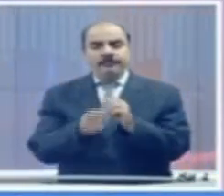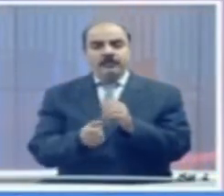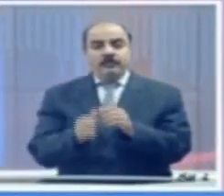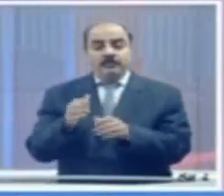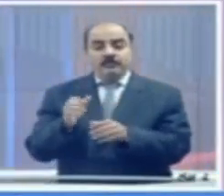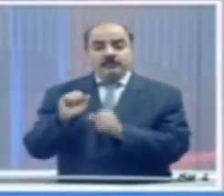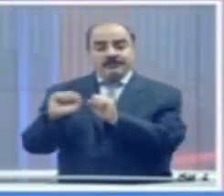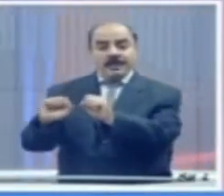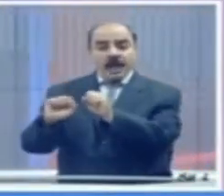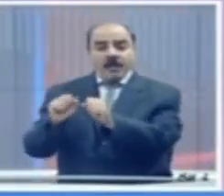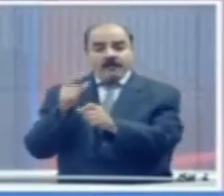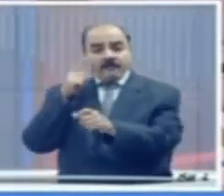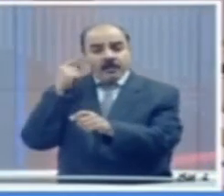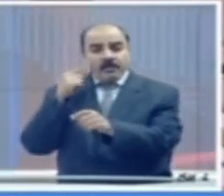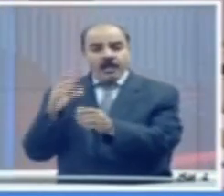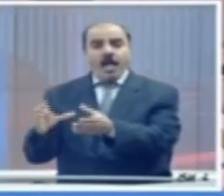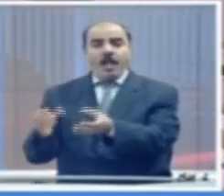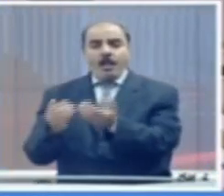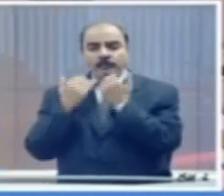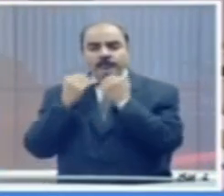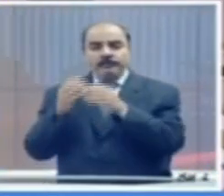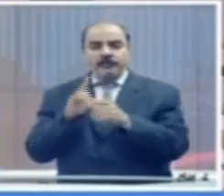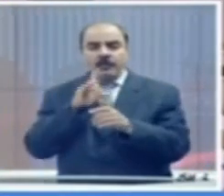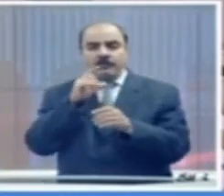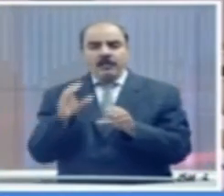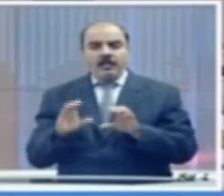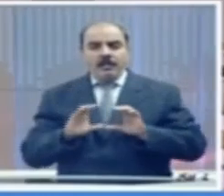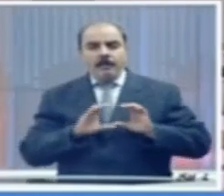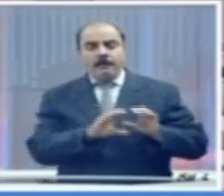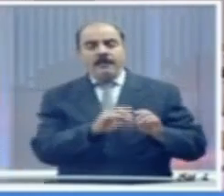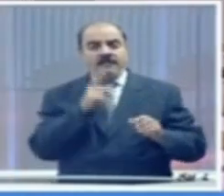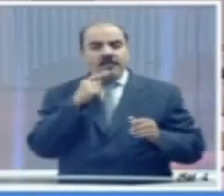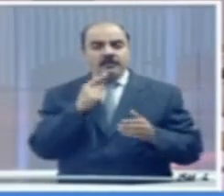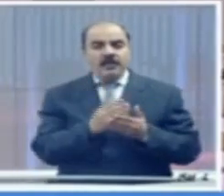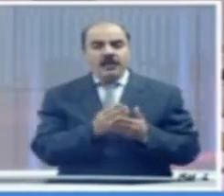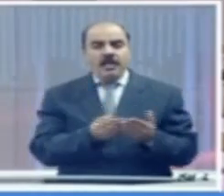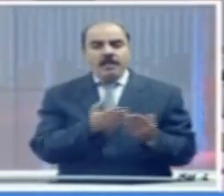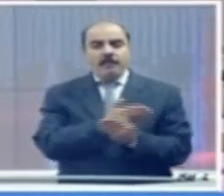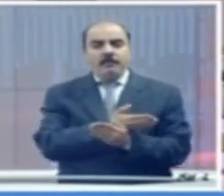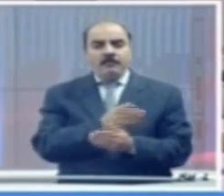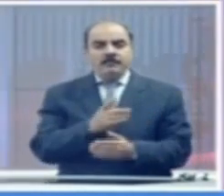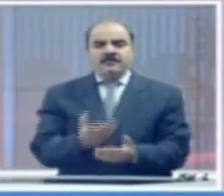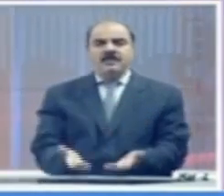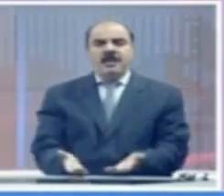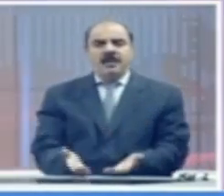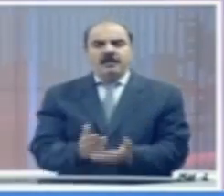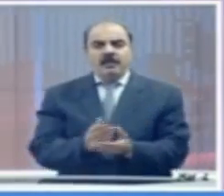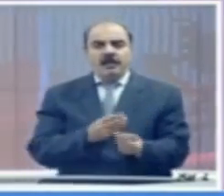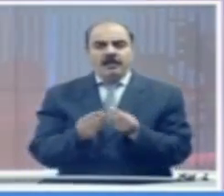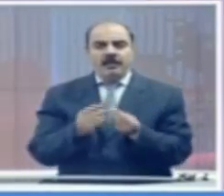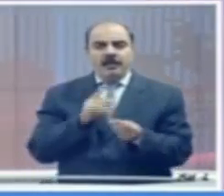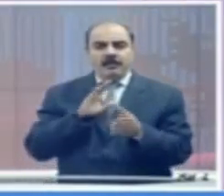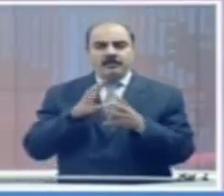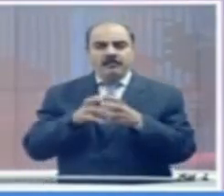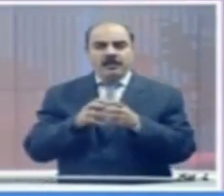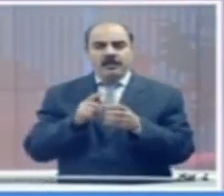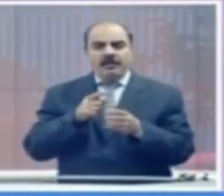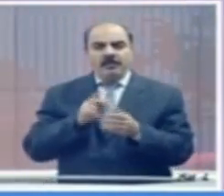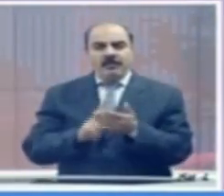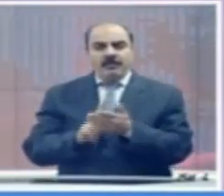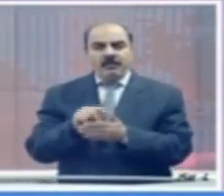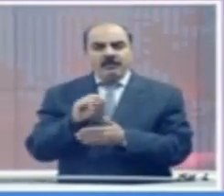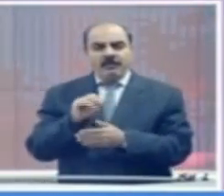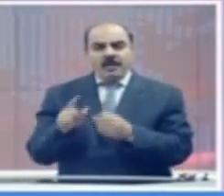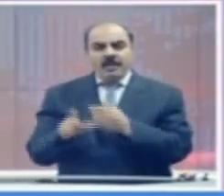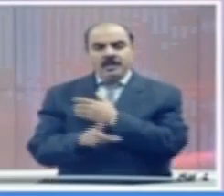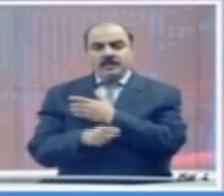تشكل المستحقات المالية الخاصة بالضرائب إلى حساب السلطة الفلسطينية. وأضاف الشيخ عبر حسابه على تويتر أن